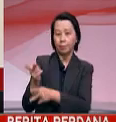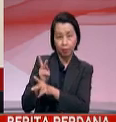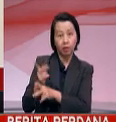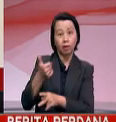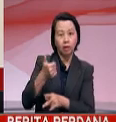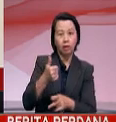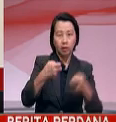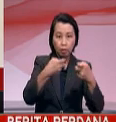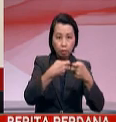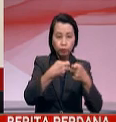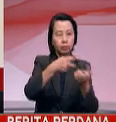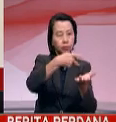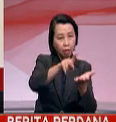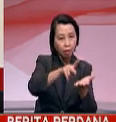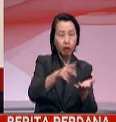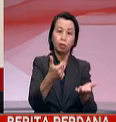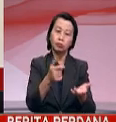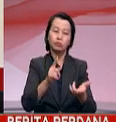elektrik